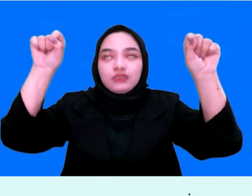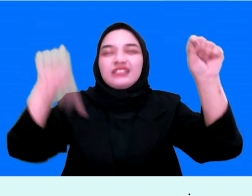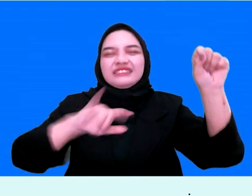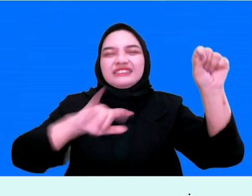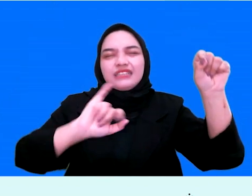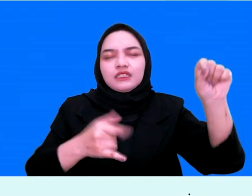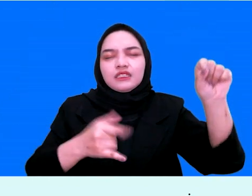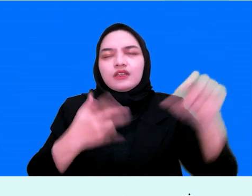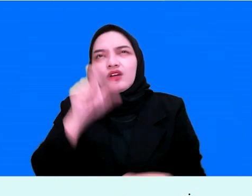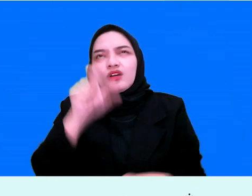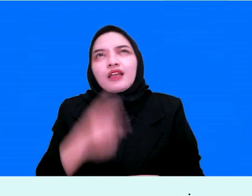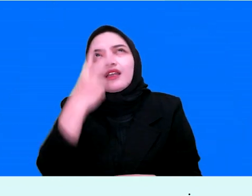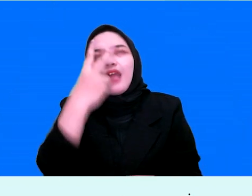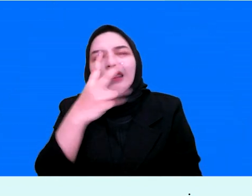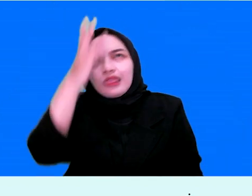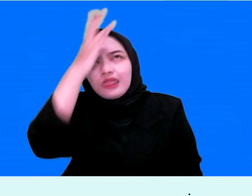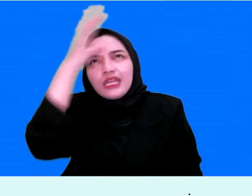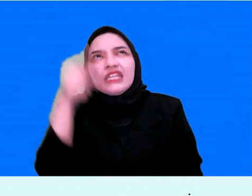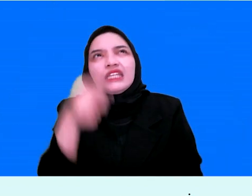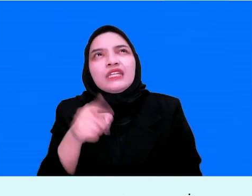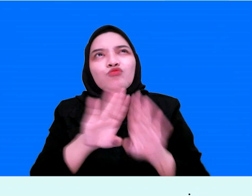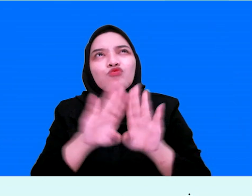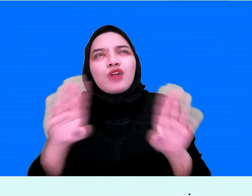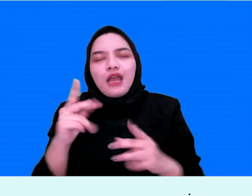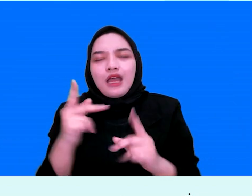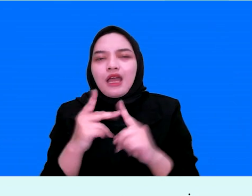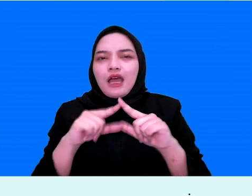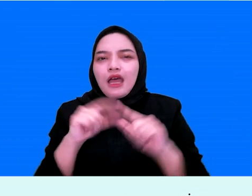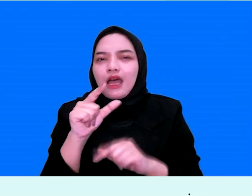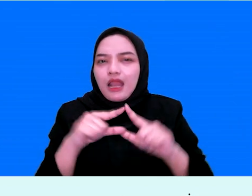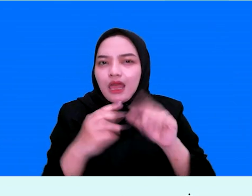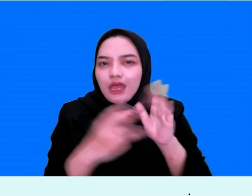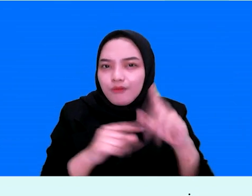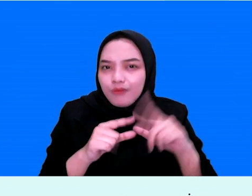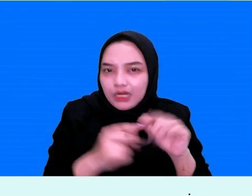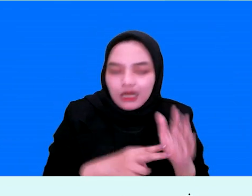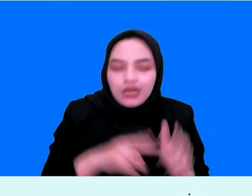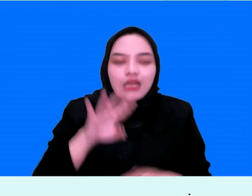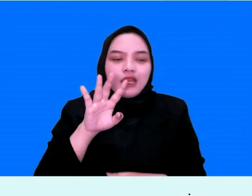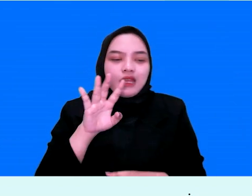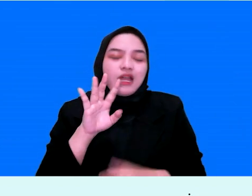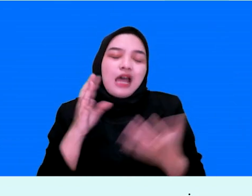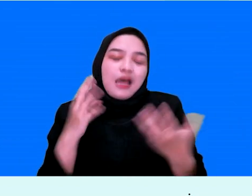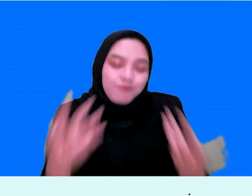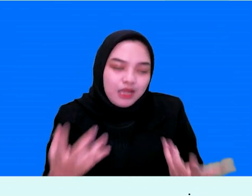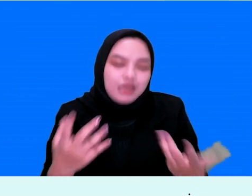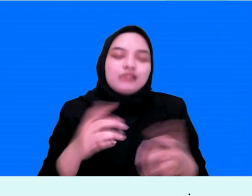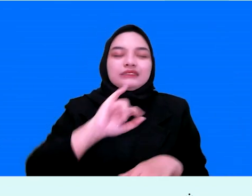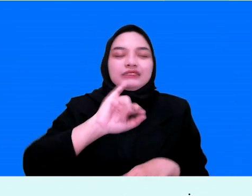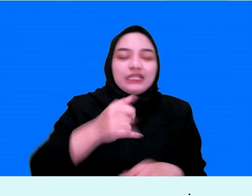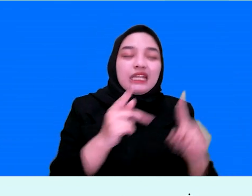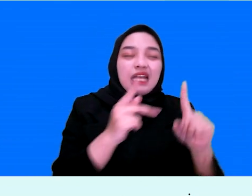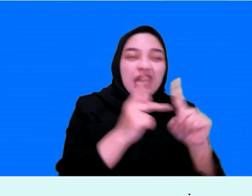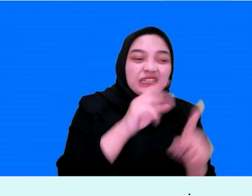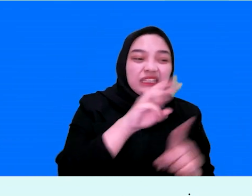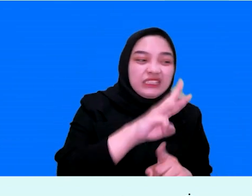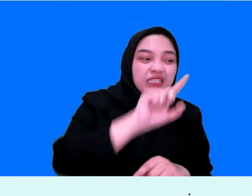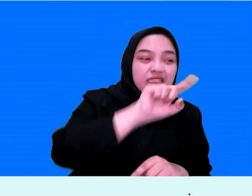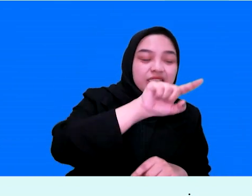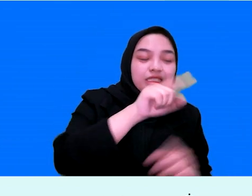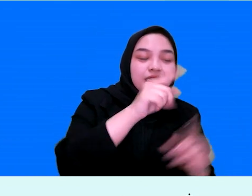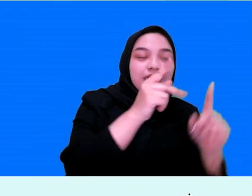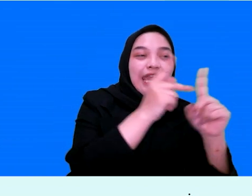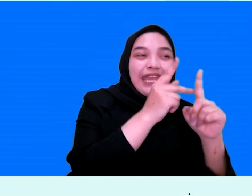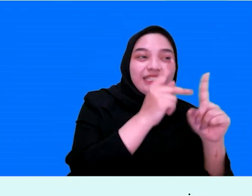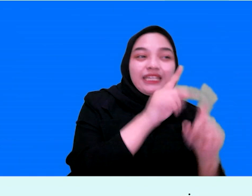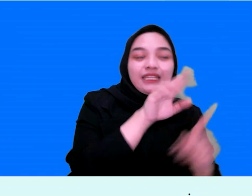utama halaman yang sedang dibuka. Selain itu juga headingnya lompat ya dari H3 ke H5 dan ada beberapa section yang tidak memiliki